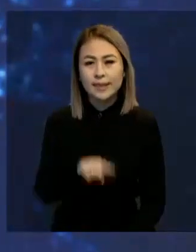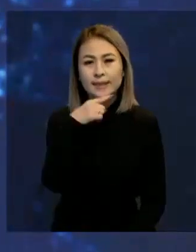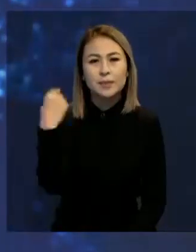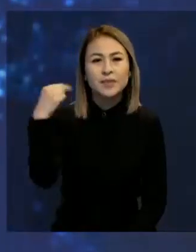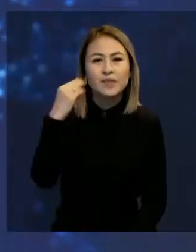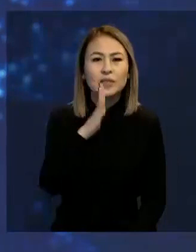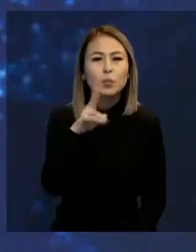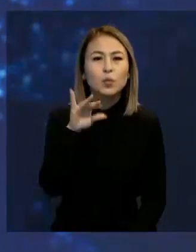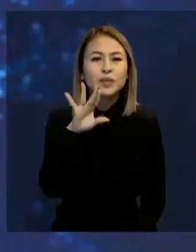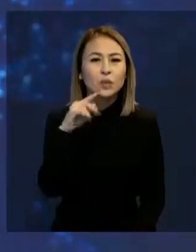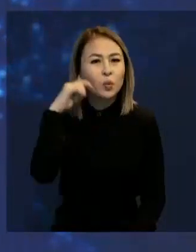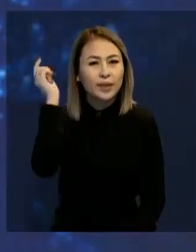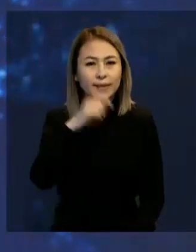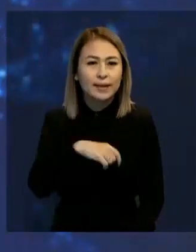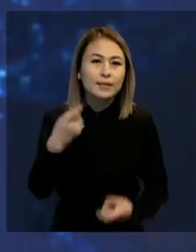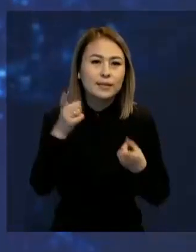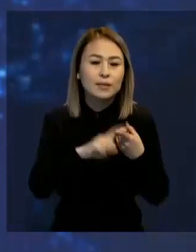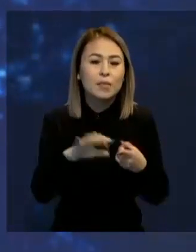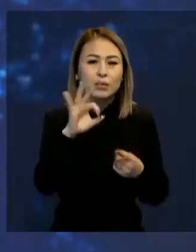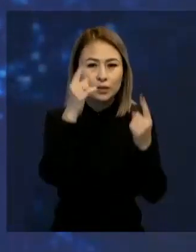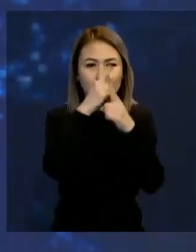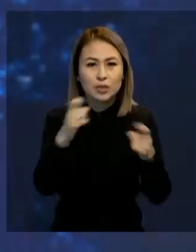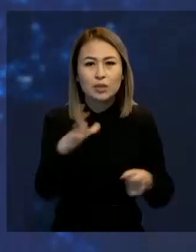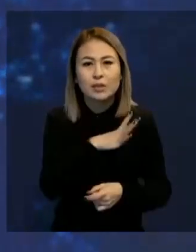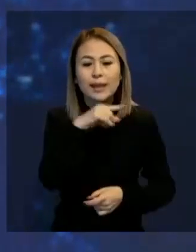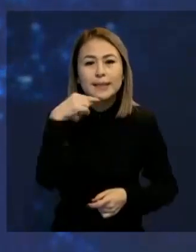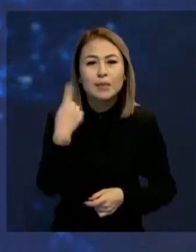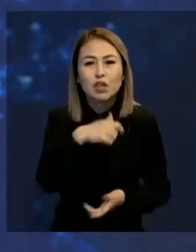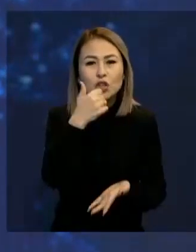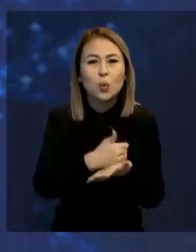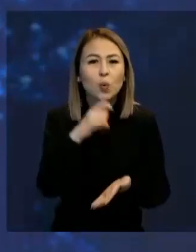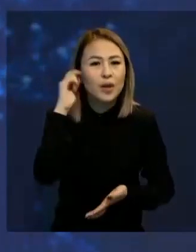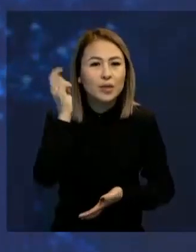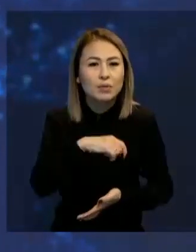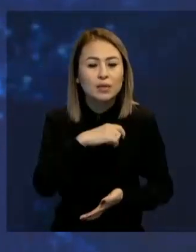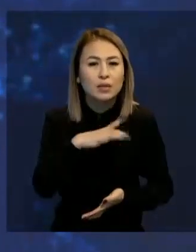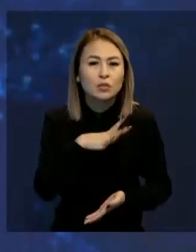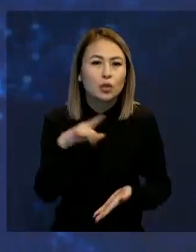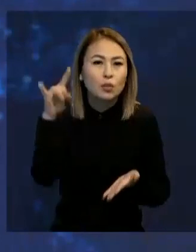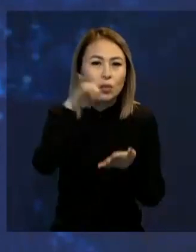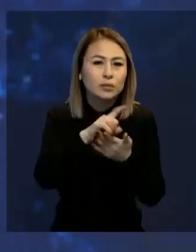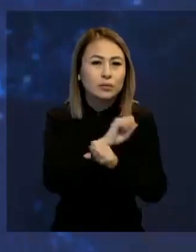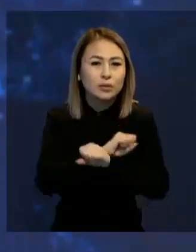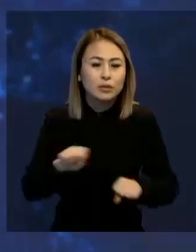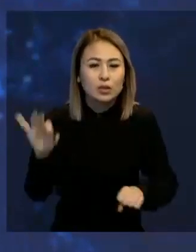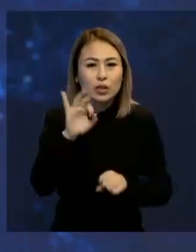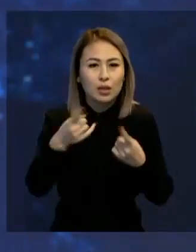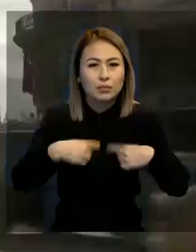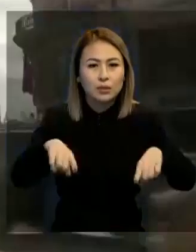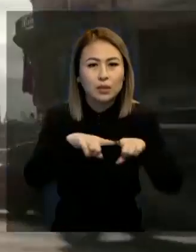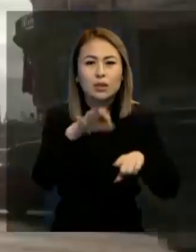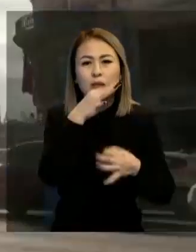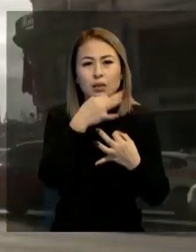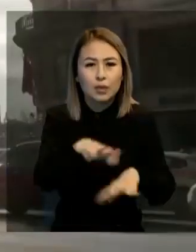Ресей президенті Владимир Путин Украинаға қатысты бірқатар мәлімдеме жасады. Ресей басшысы Украина аспанын ұшуға болмайтын аймақ деп